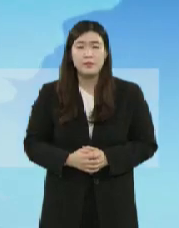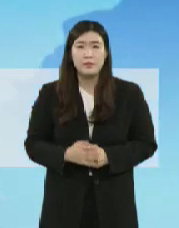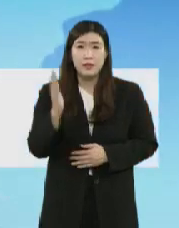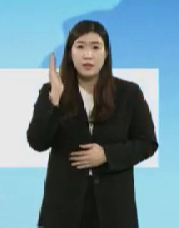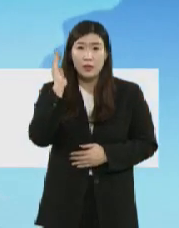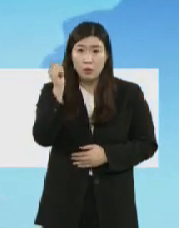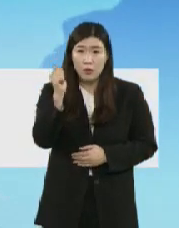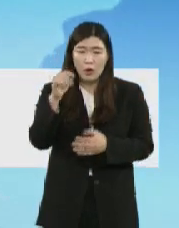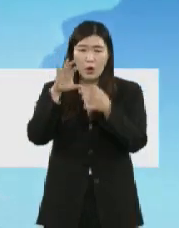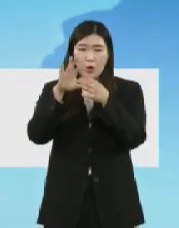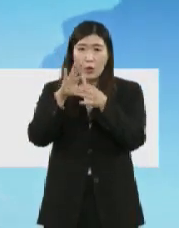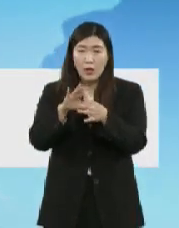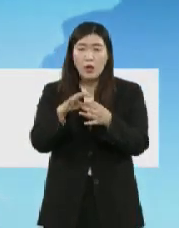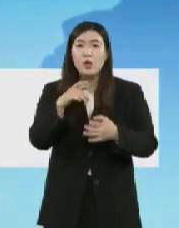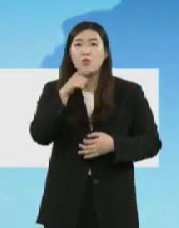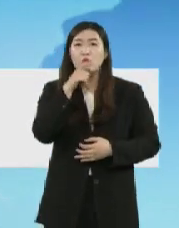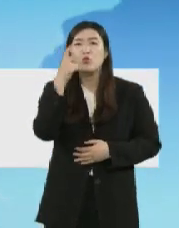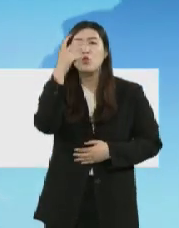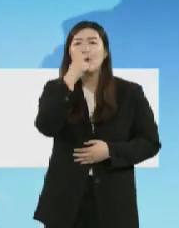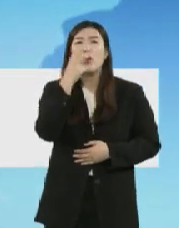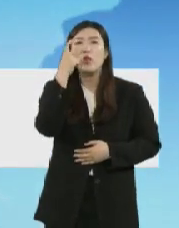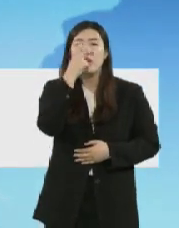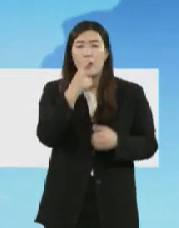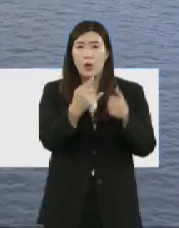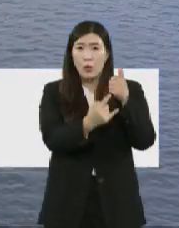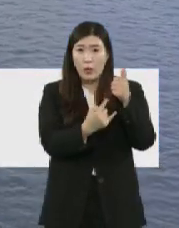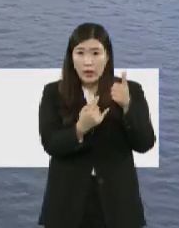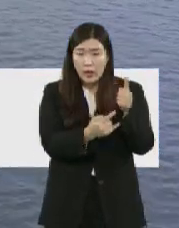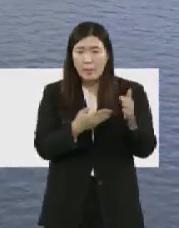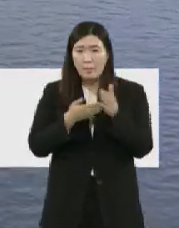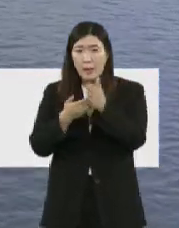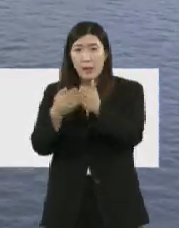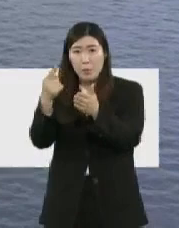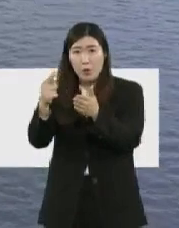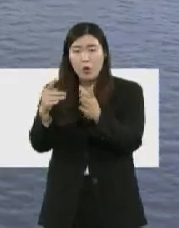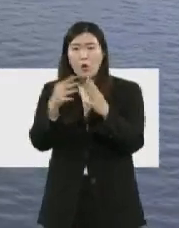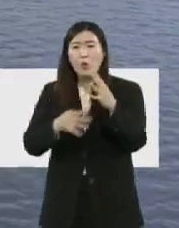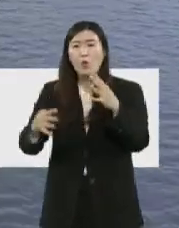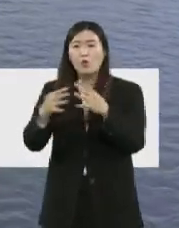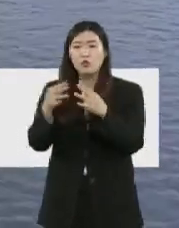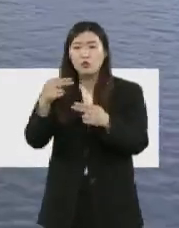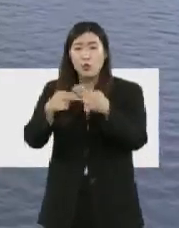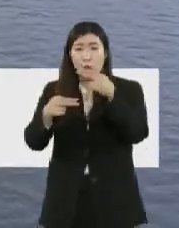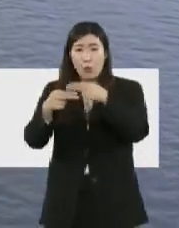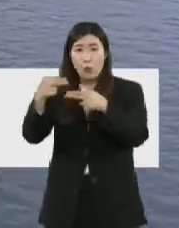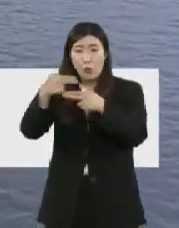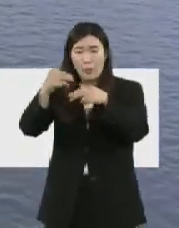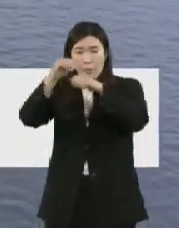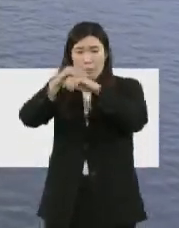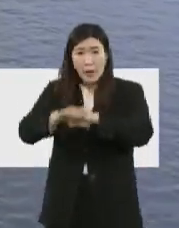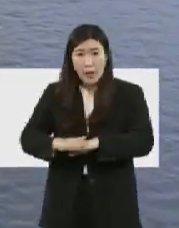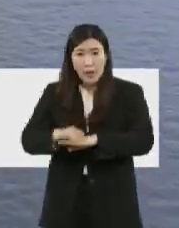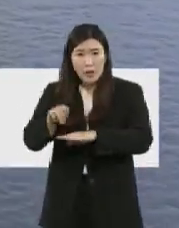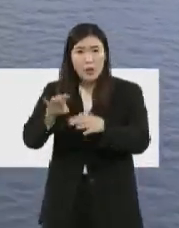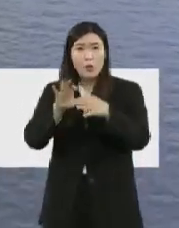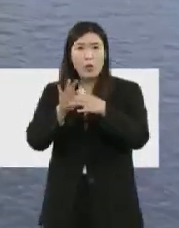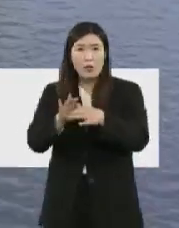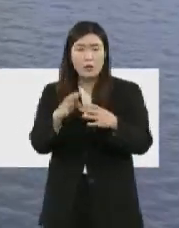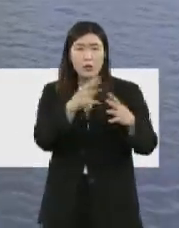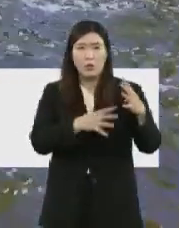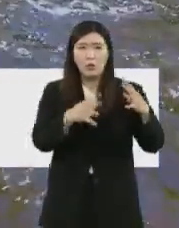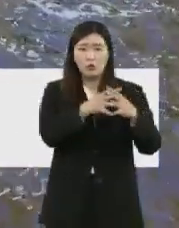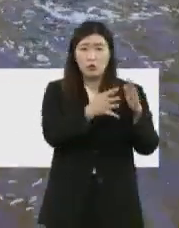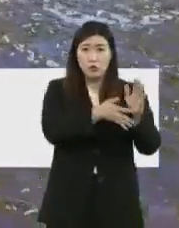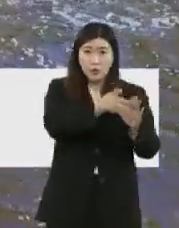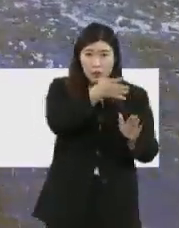대통령 직속 국가 물 관리 위원회 과제 시간 공주보 부분 해체 결정 과 관련해서 공주시가 지역사회 의 견해